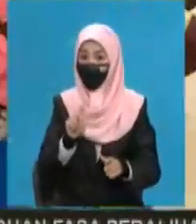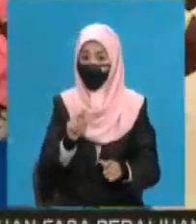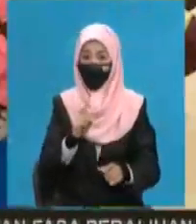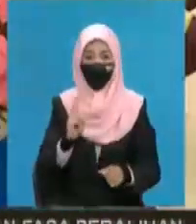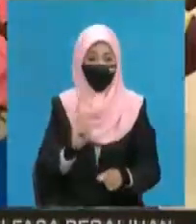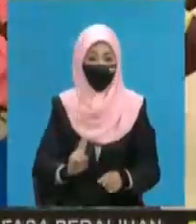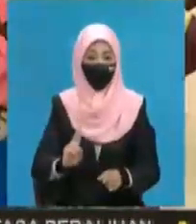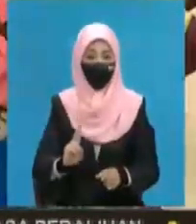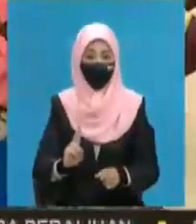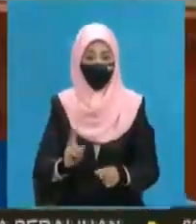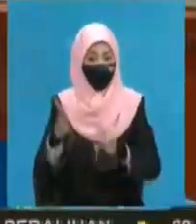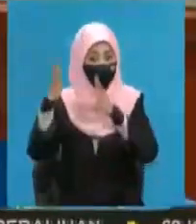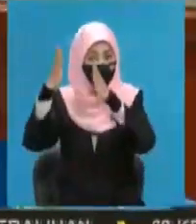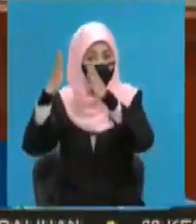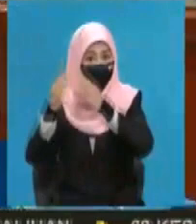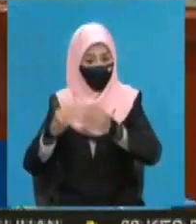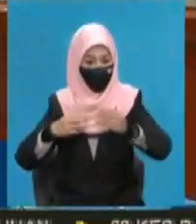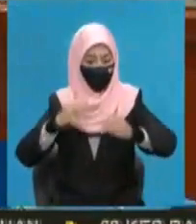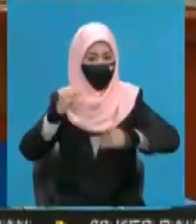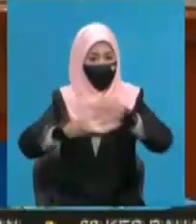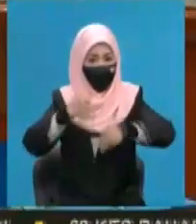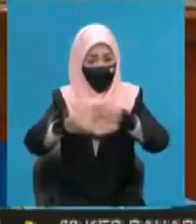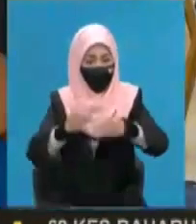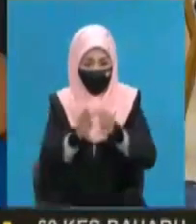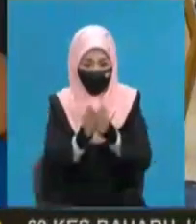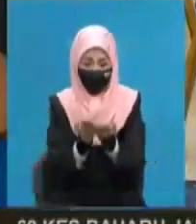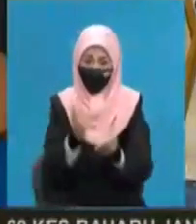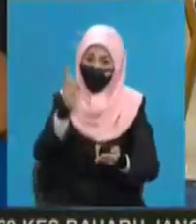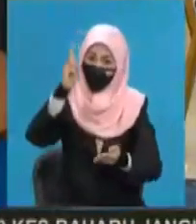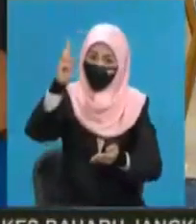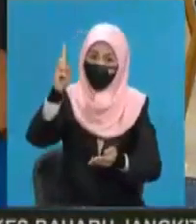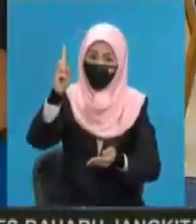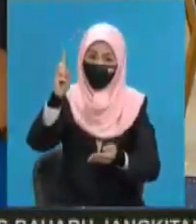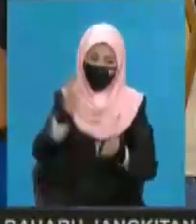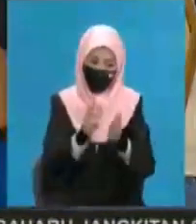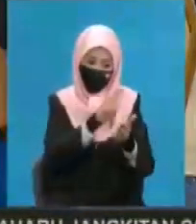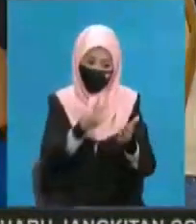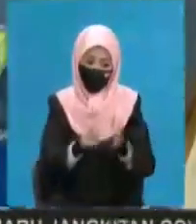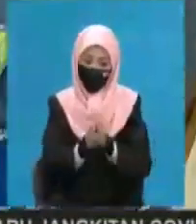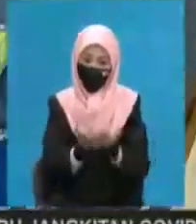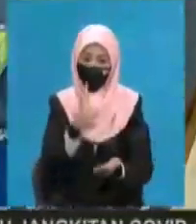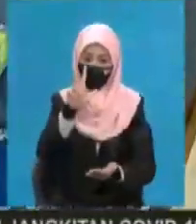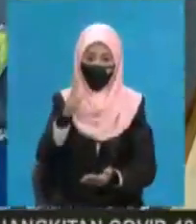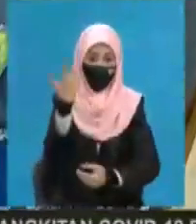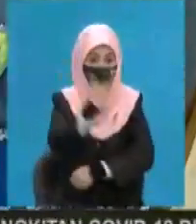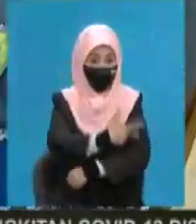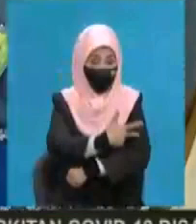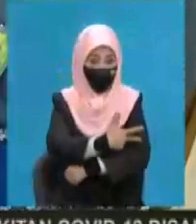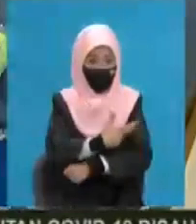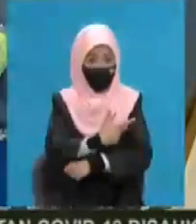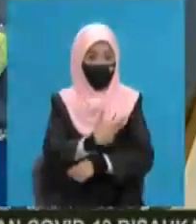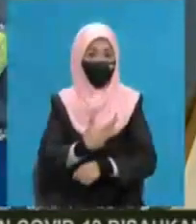selanjut hasrat dapat memajukan dan mengembangkan bidang Al Quran musabaqah yang diadakan selama tiga hari berturut-turut ini